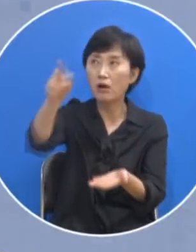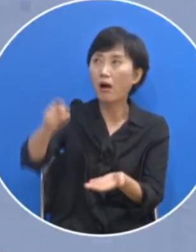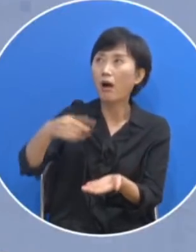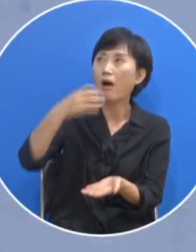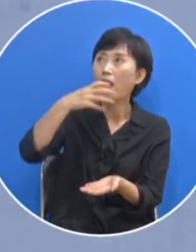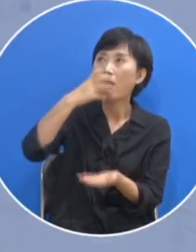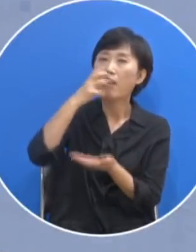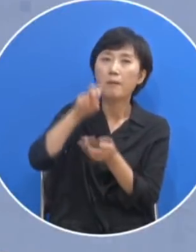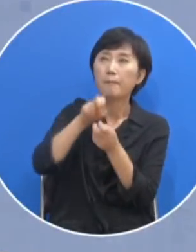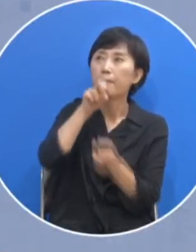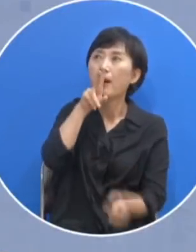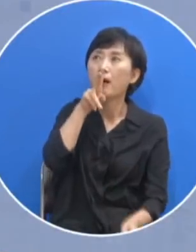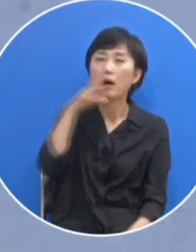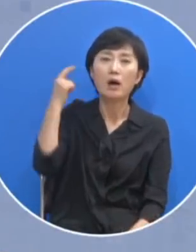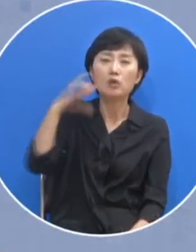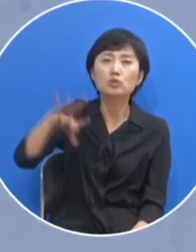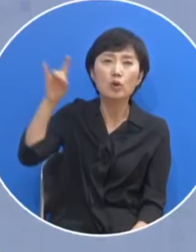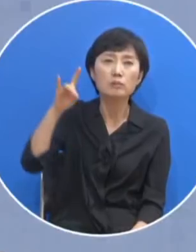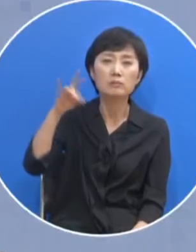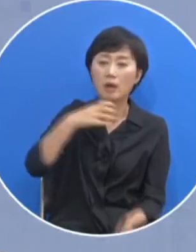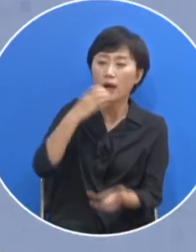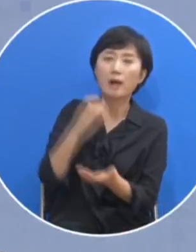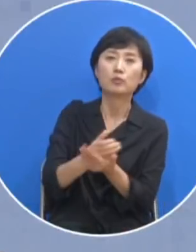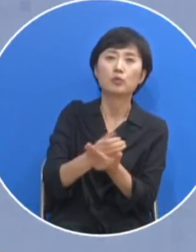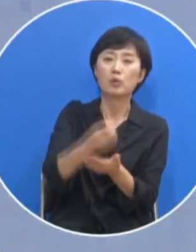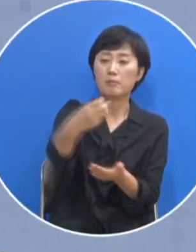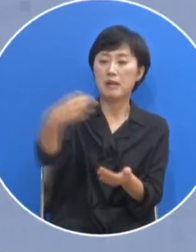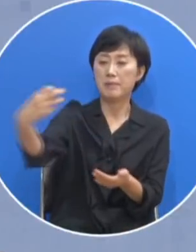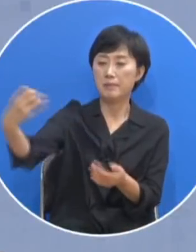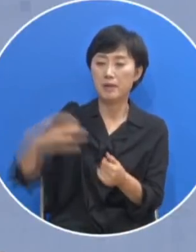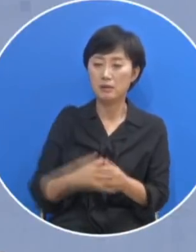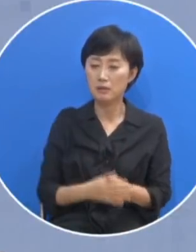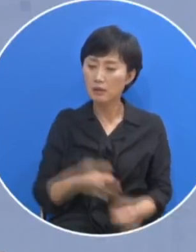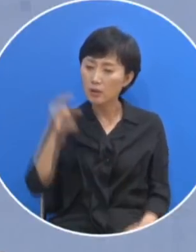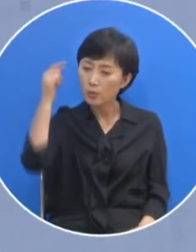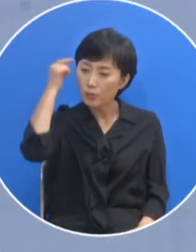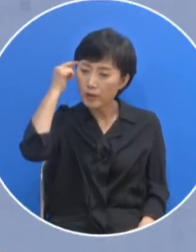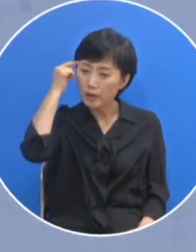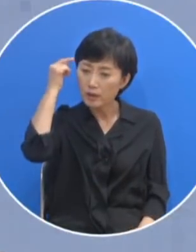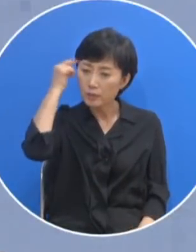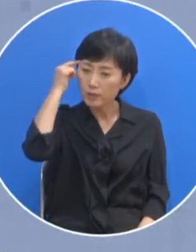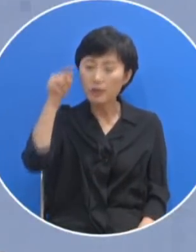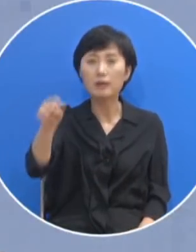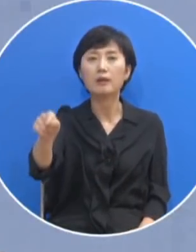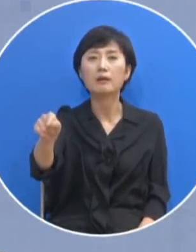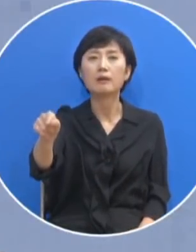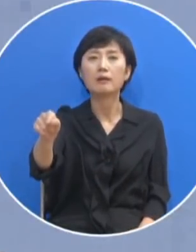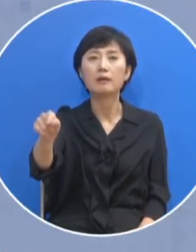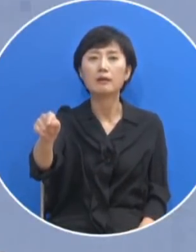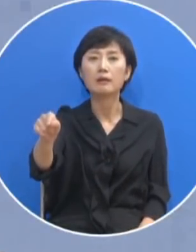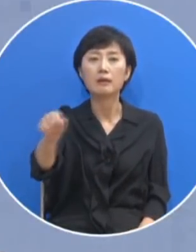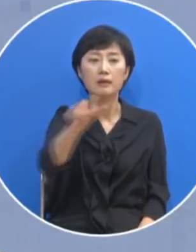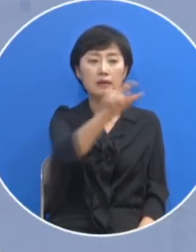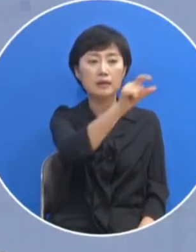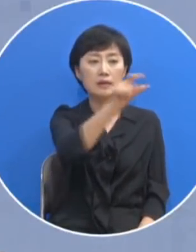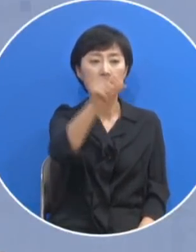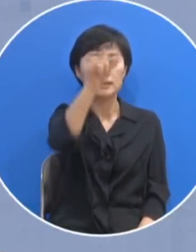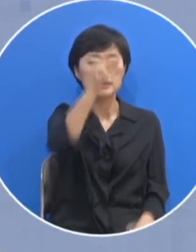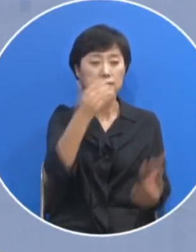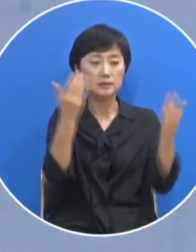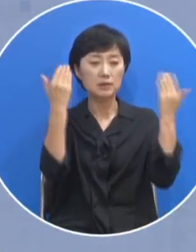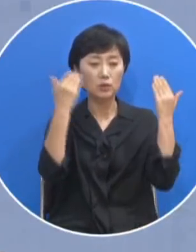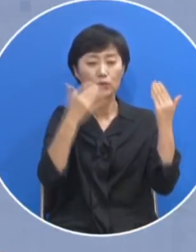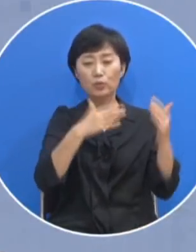were one only you 50 학교도 넘었어요 천주